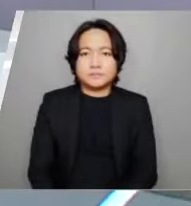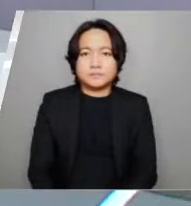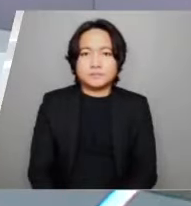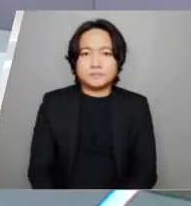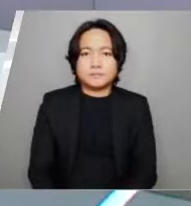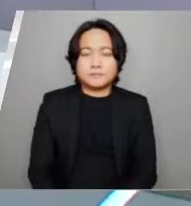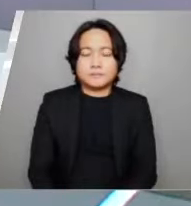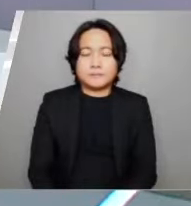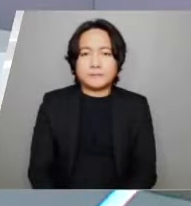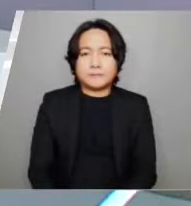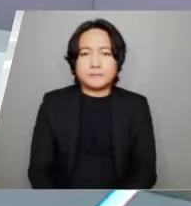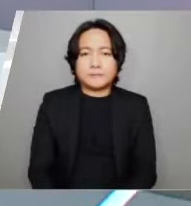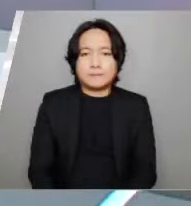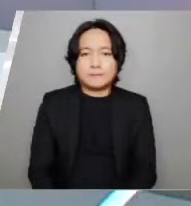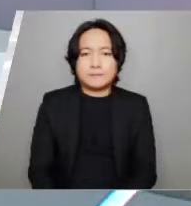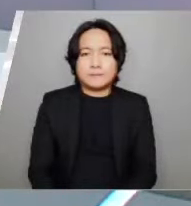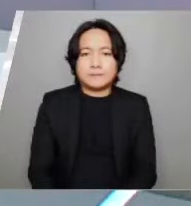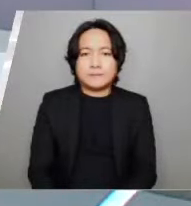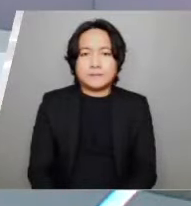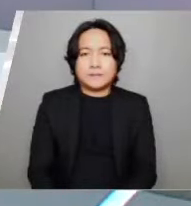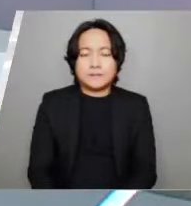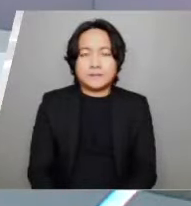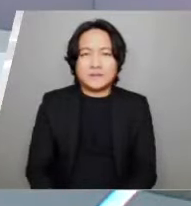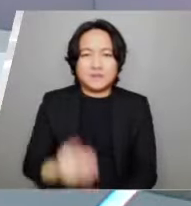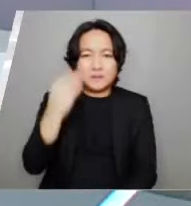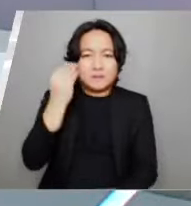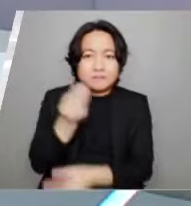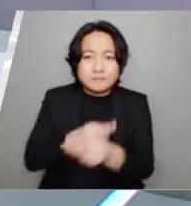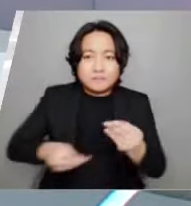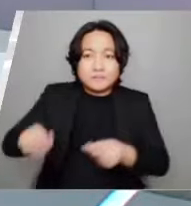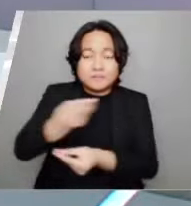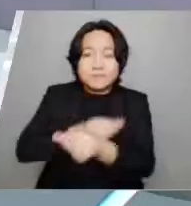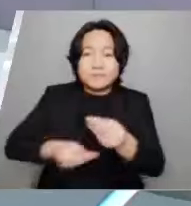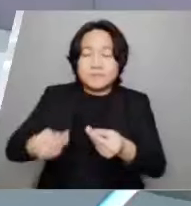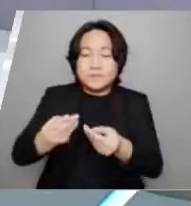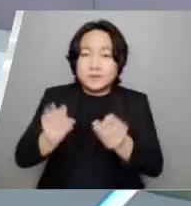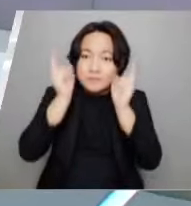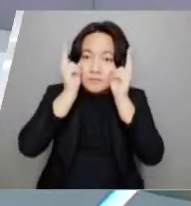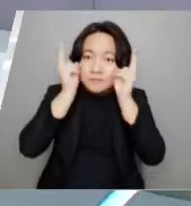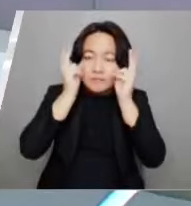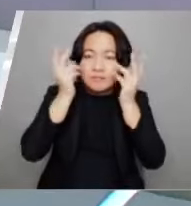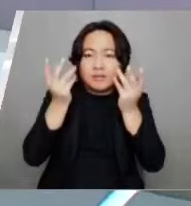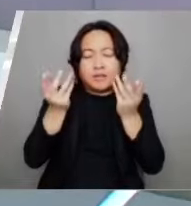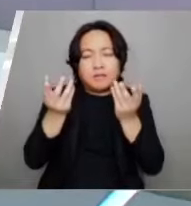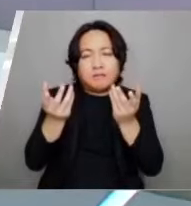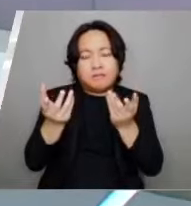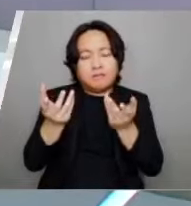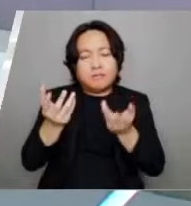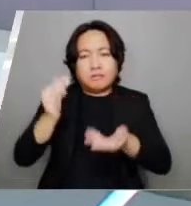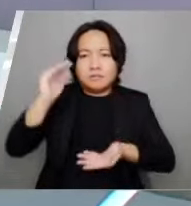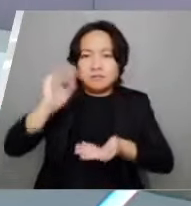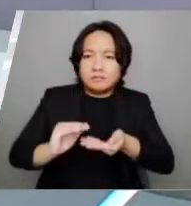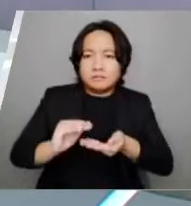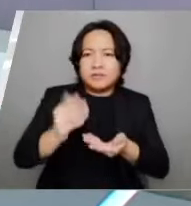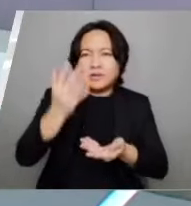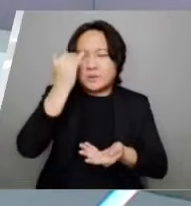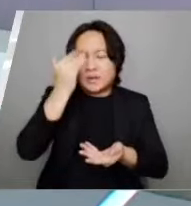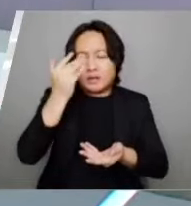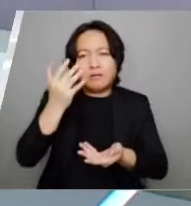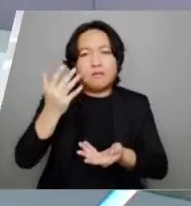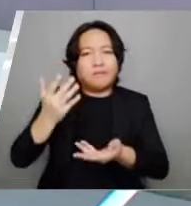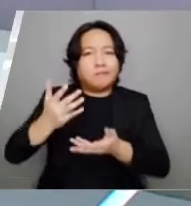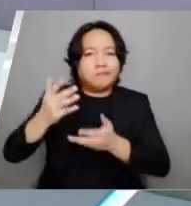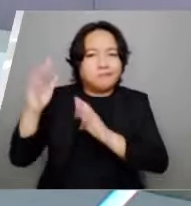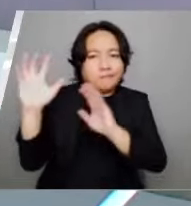Kumonti po ang dating ng gulay sa trading post sa La Trinidad Benguet kasunod ng pananalasa ng bagyong Christine. Sa Baguio City na minsala ang landslide sa